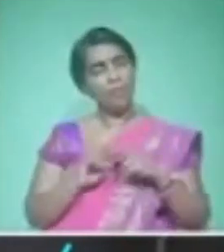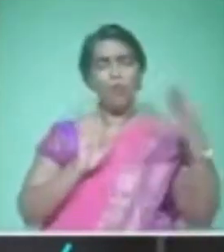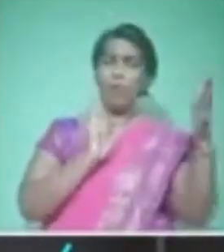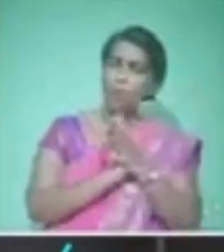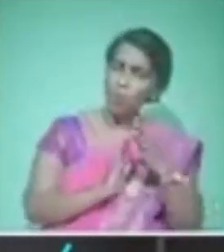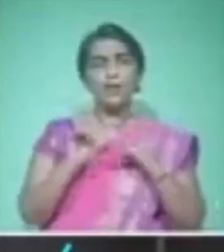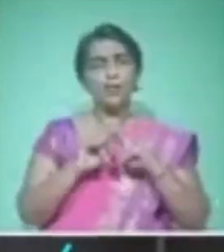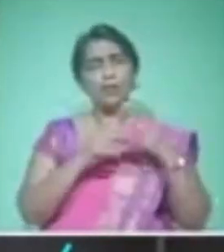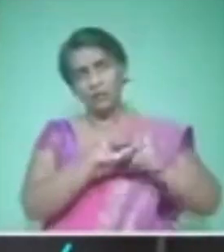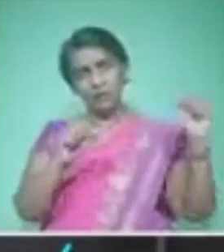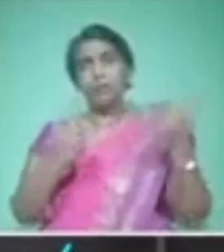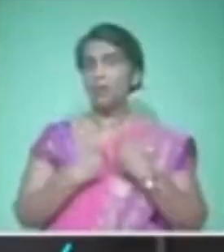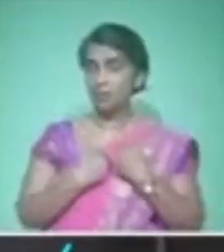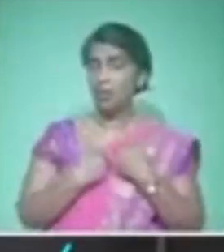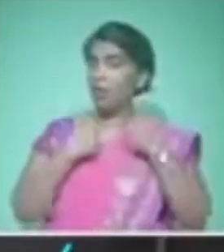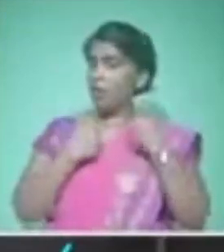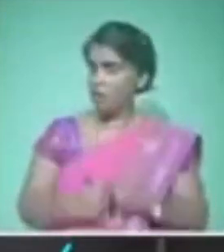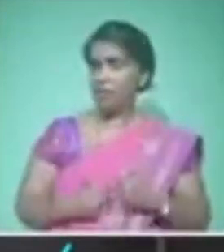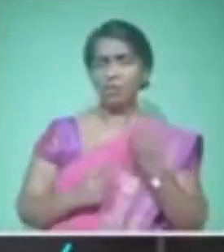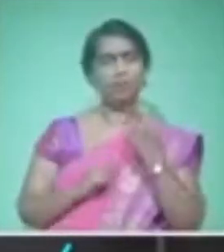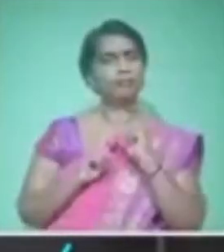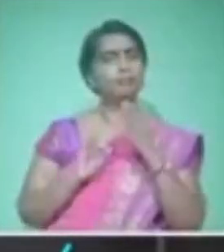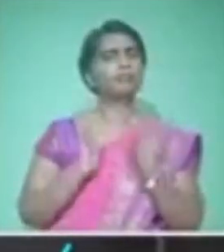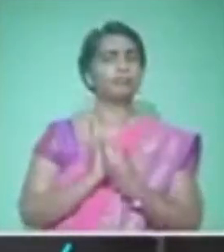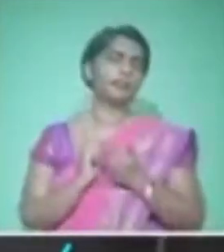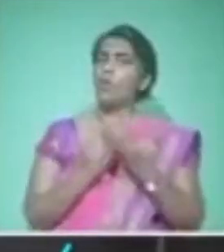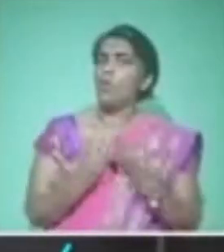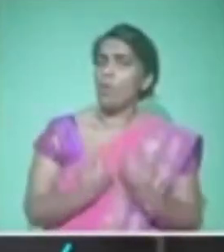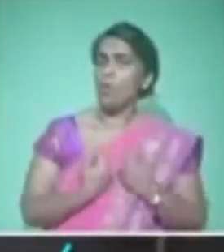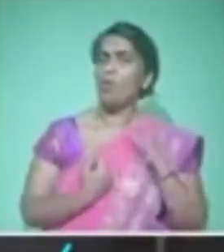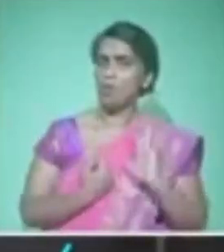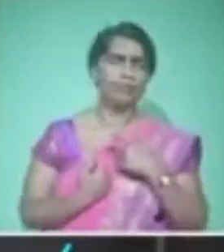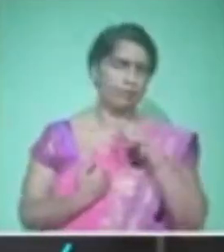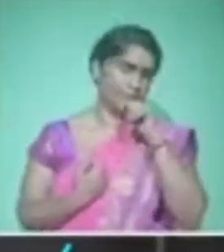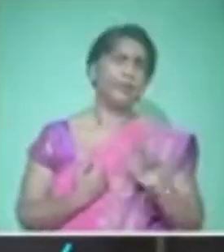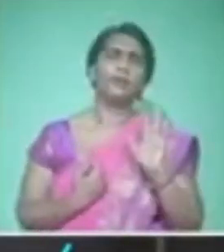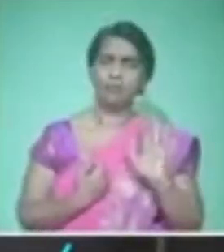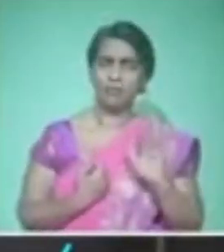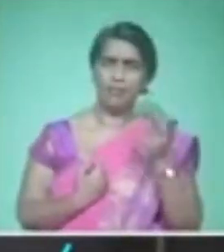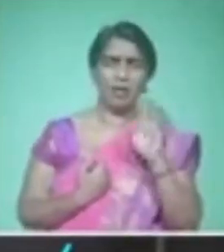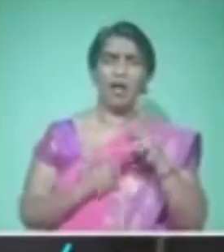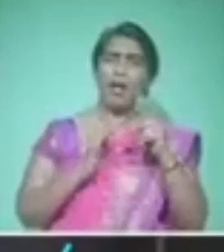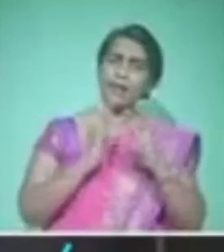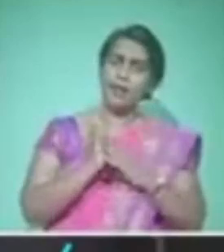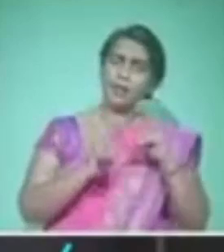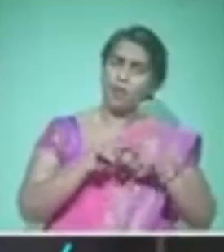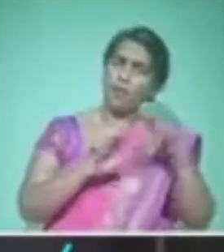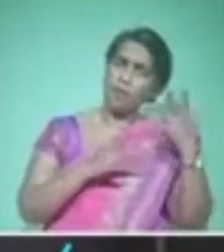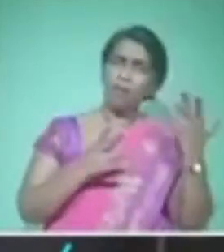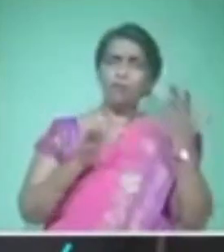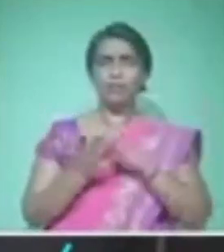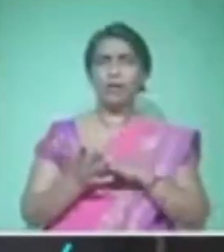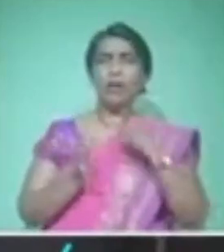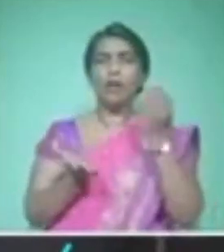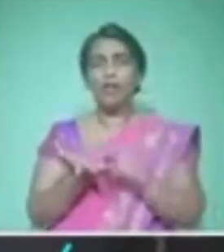එක නැතුව වුණත් අපි හරි ආර්ථික ප්‍රතිපත්ති වලට යා යුතුයි. ඒක දෙකක් නැහැ. IMF එක එක්කෝ හෝ නැතුව. හැමදාම කලින් කාලයට